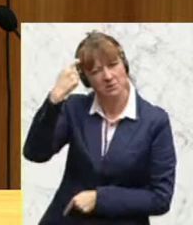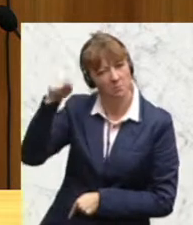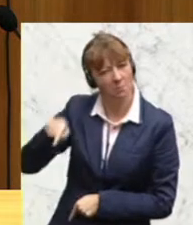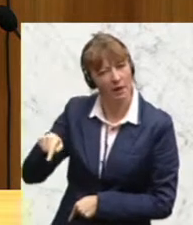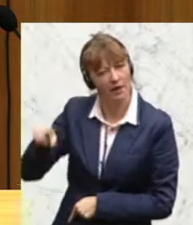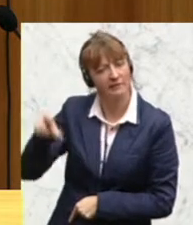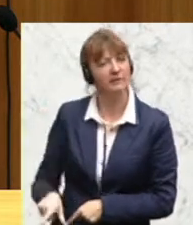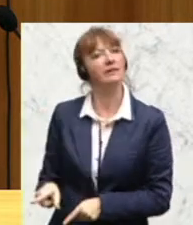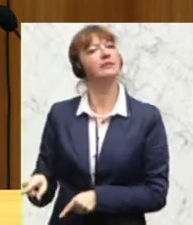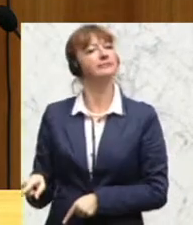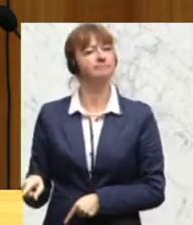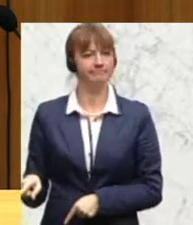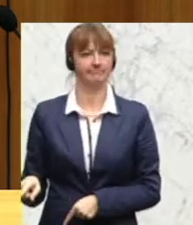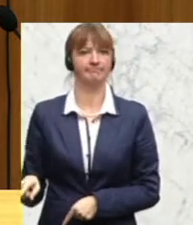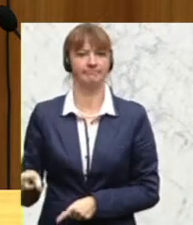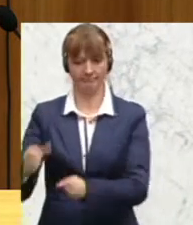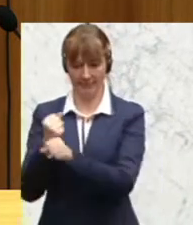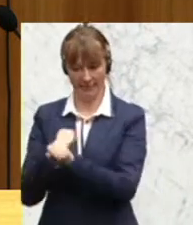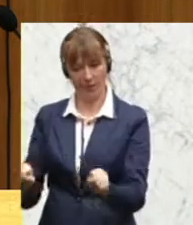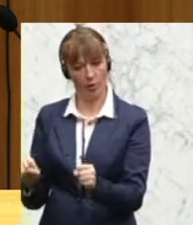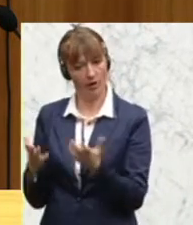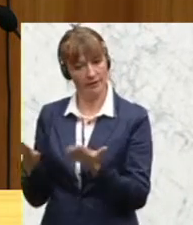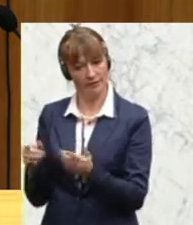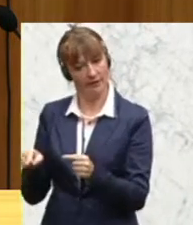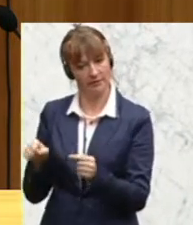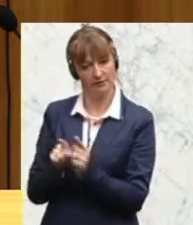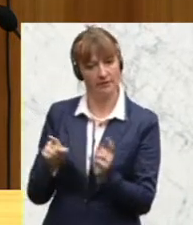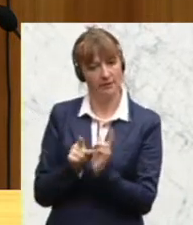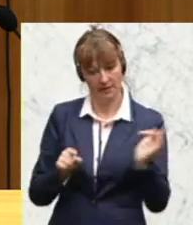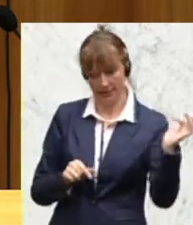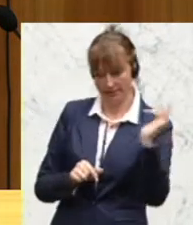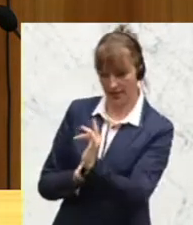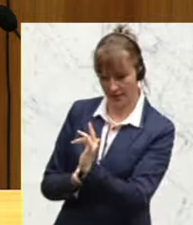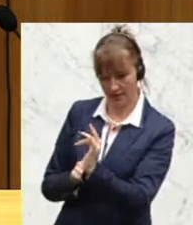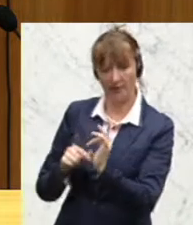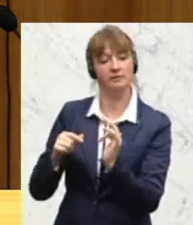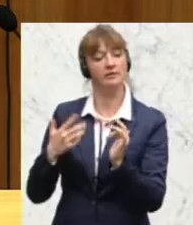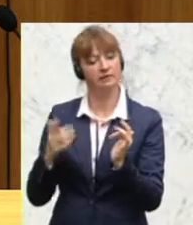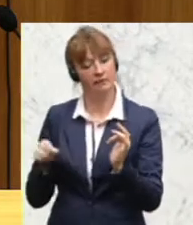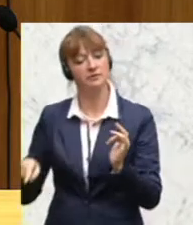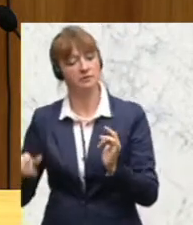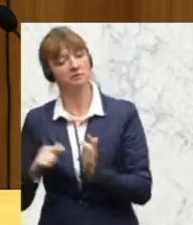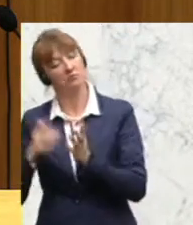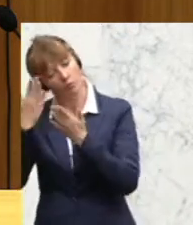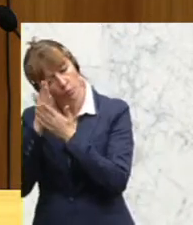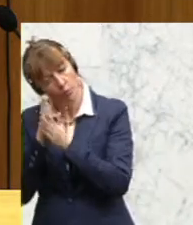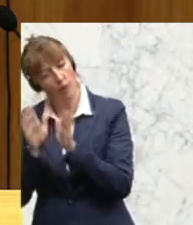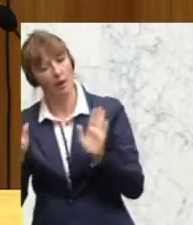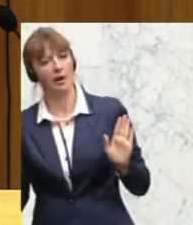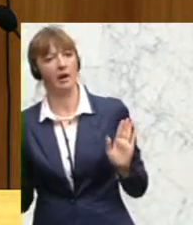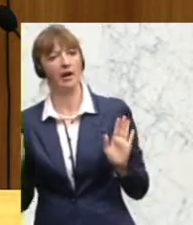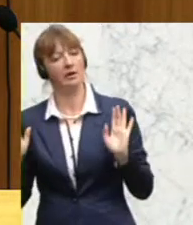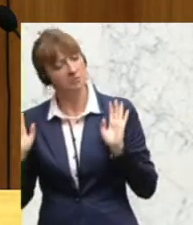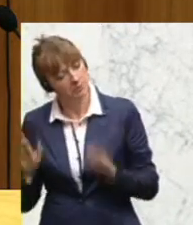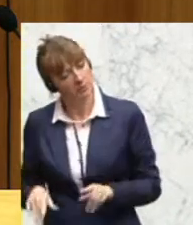Demokratie ermöglicht genau Gruppen, die dagegen arbeiten, aufgrund ihrer Toleranz, dass sie eben gegen Toleranz